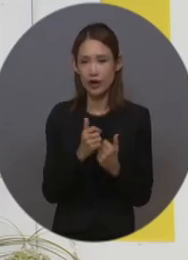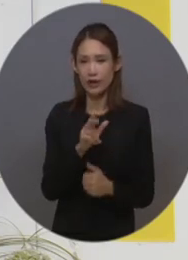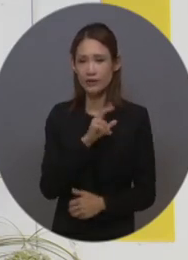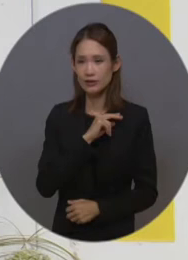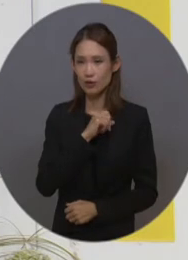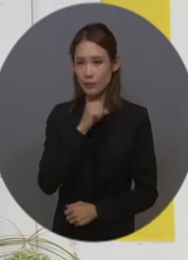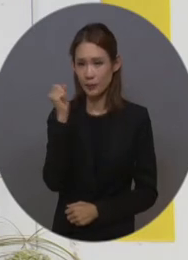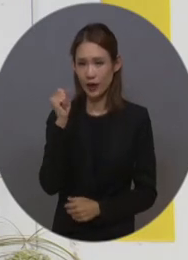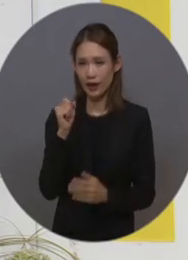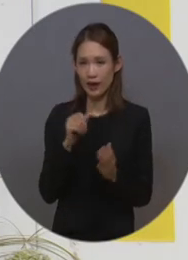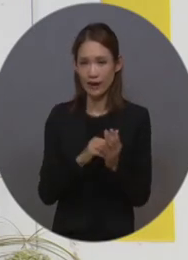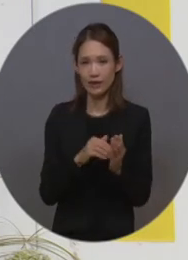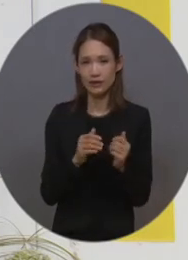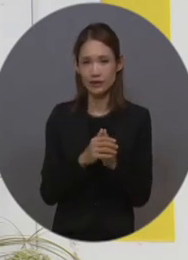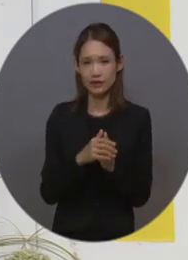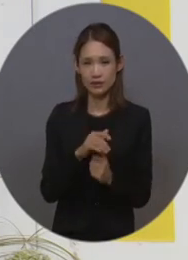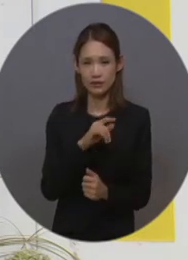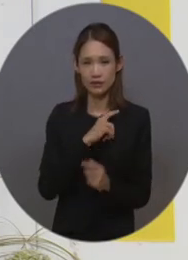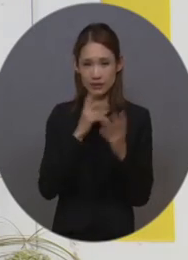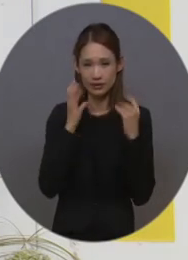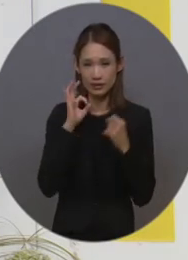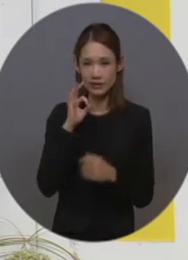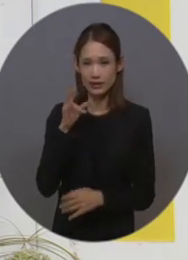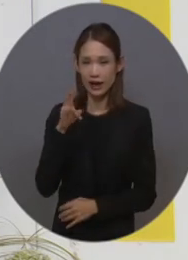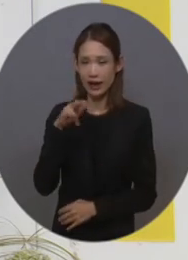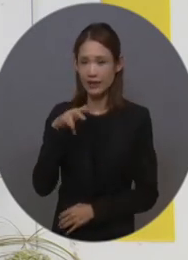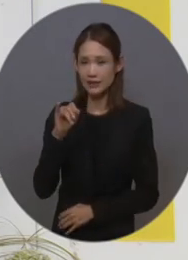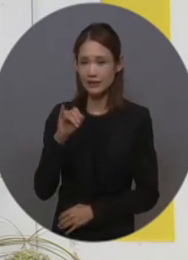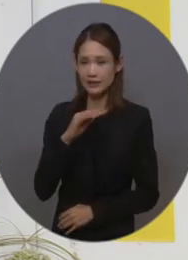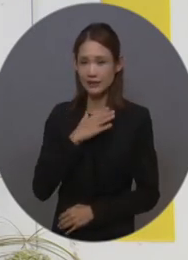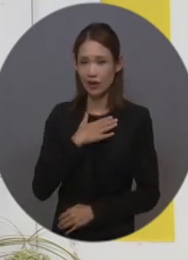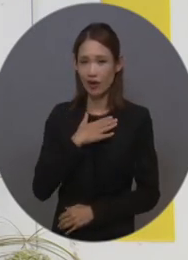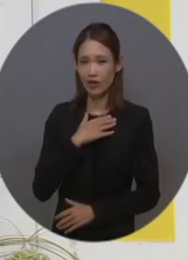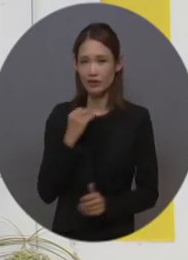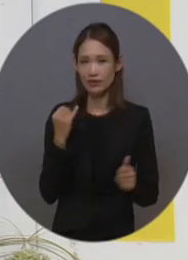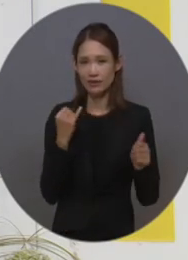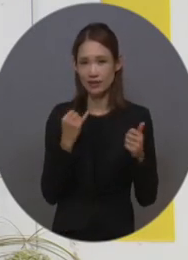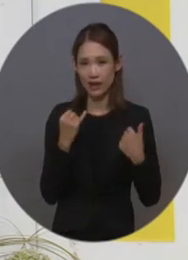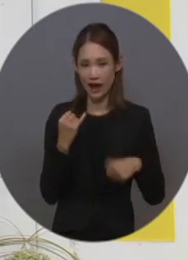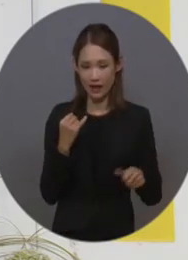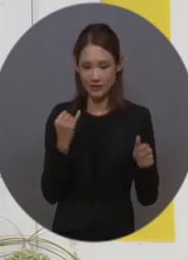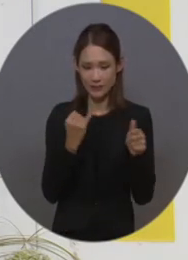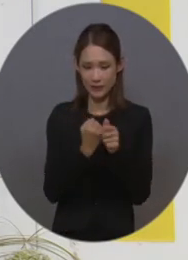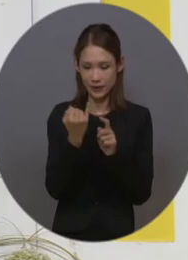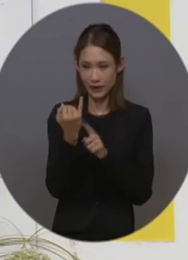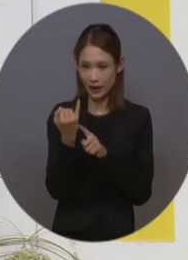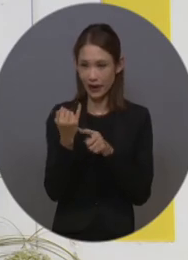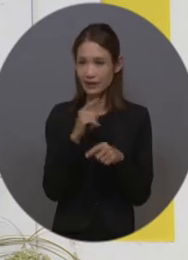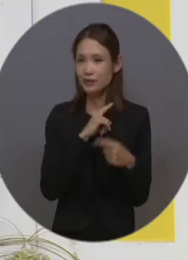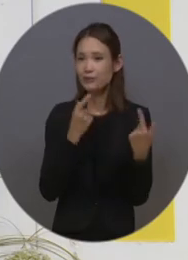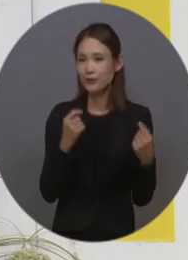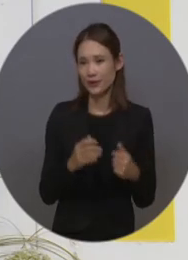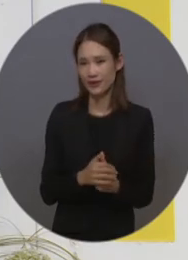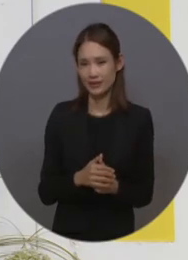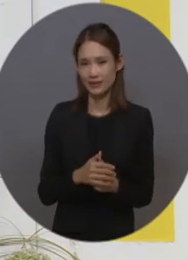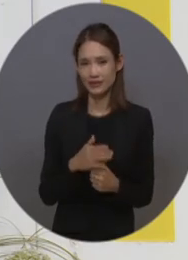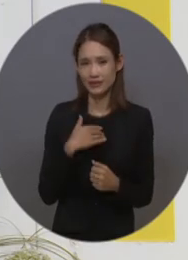네. 보니까 이름이 김예지인데 네. 저희 집 며느리랑 이름이 같은 거예요. 그리고 저희